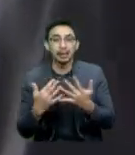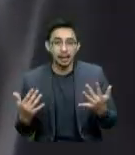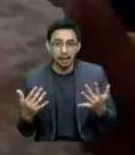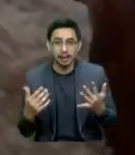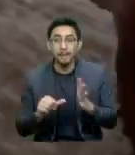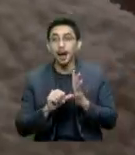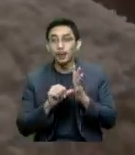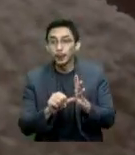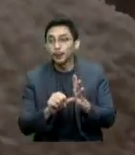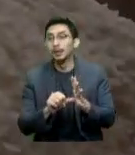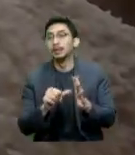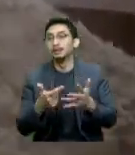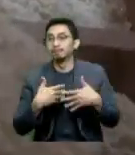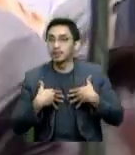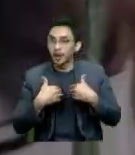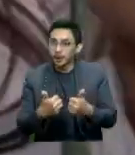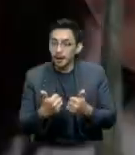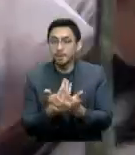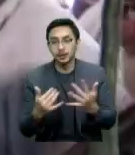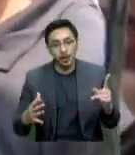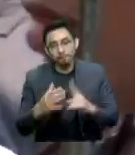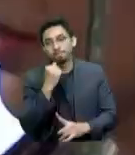membantu mewujudkan kesejahteraan masyarakat.